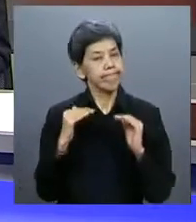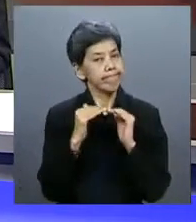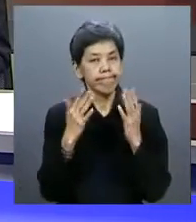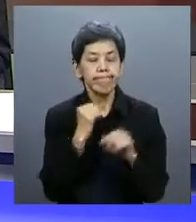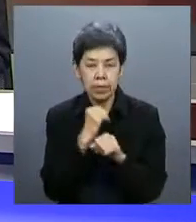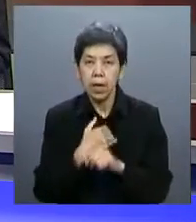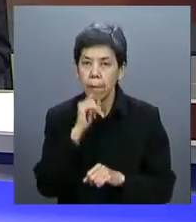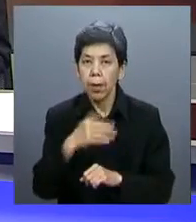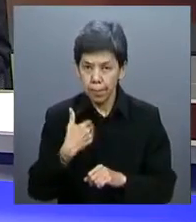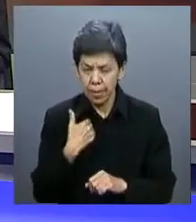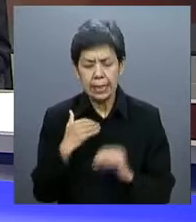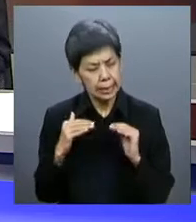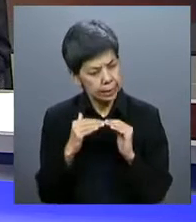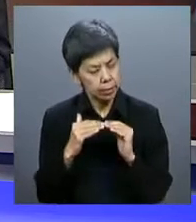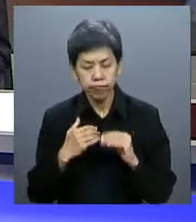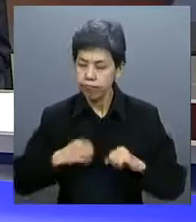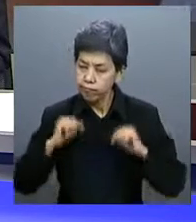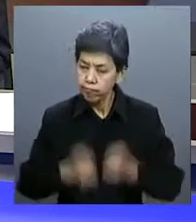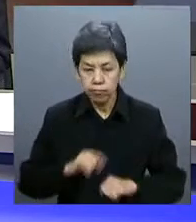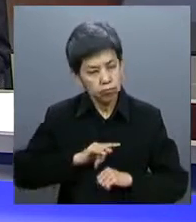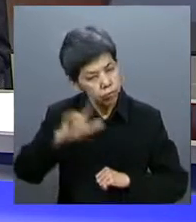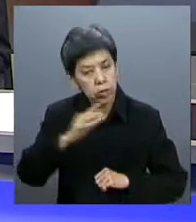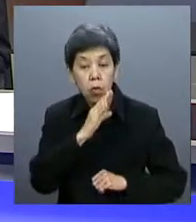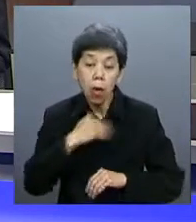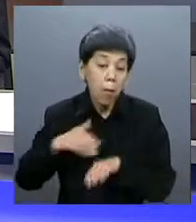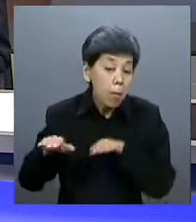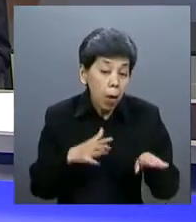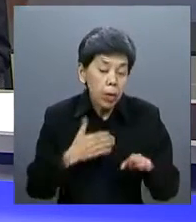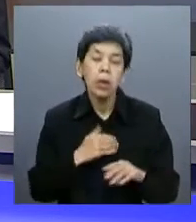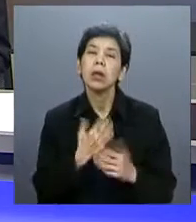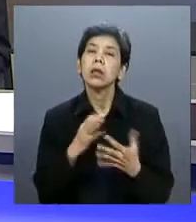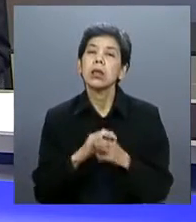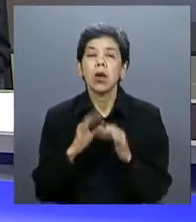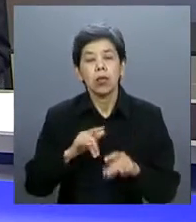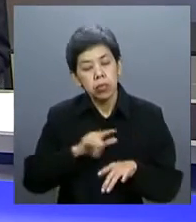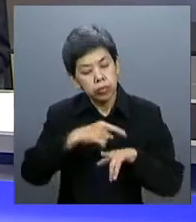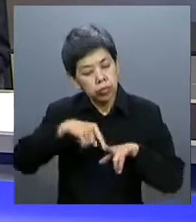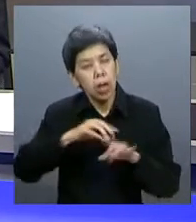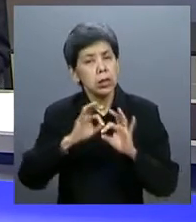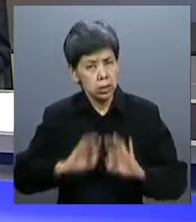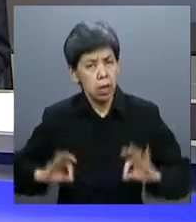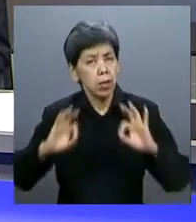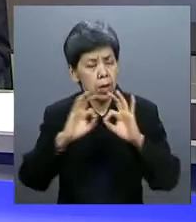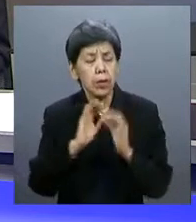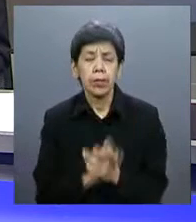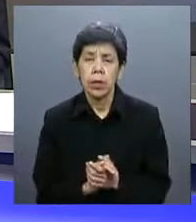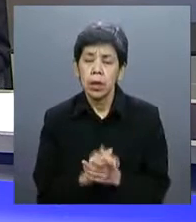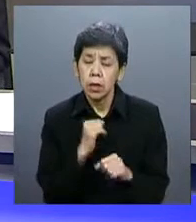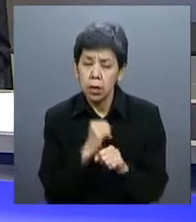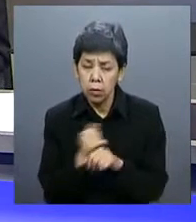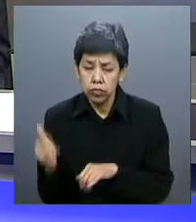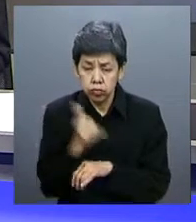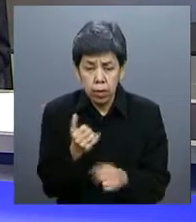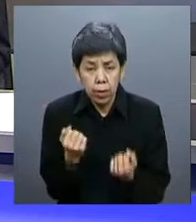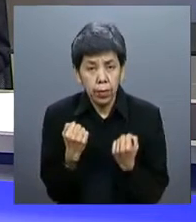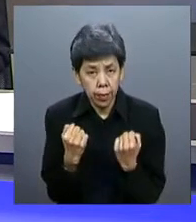ร้อมกับยืนยันว่ามีสิทธิ์ที่จะตัดสินใจไม่บินหากไม่พร้อมเพื่อความปลอดภัยของผู้โดยสารขณะที่การจัดหานักบินมาทดแท